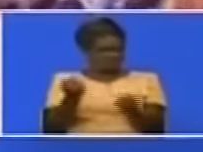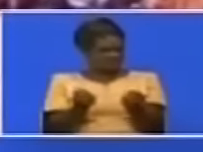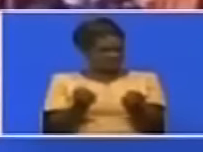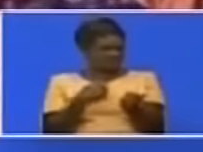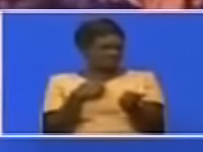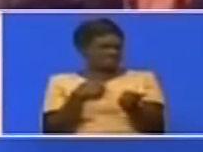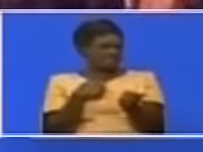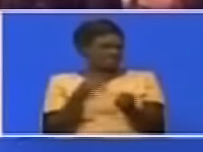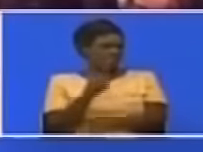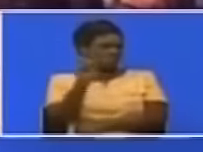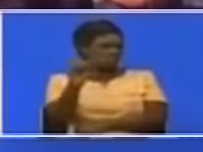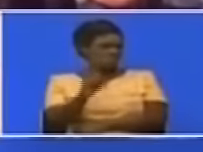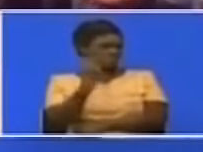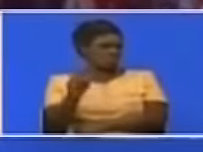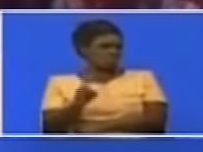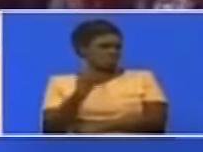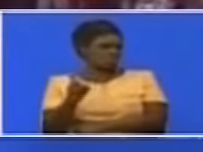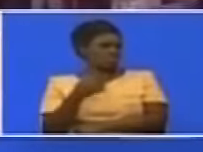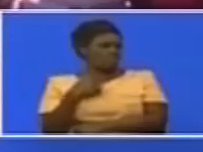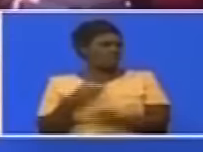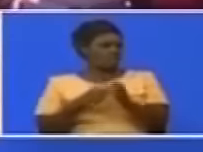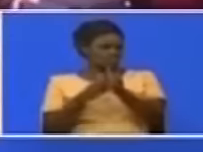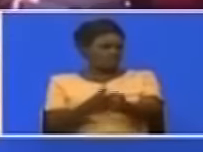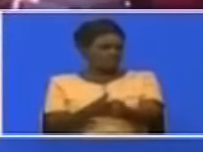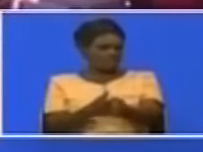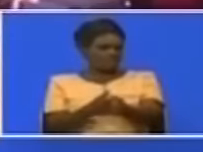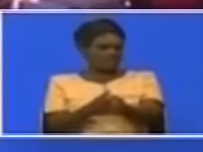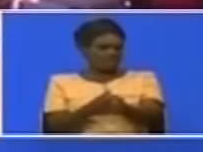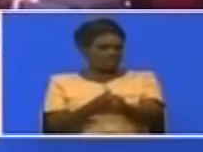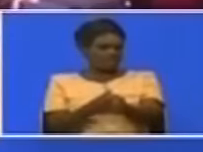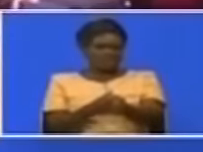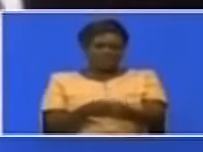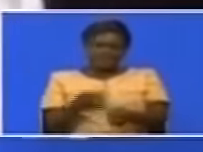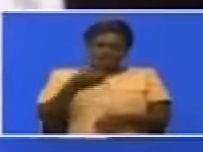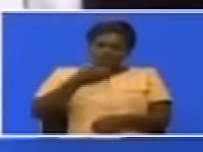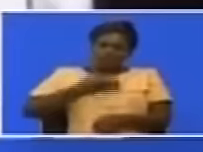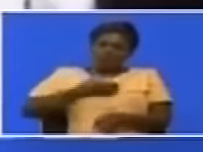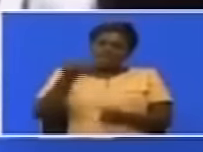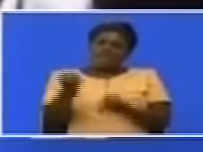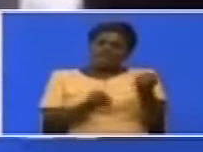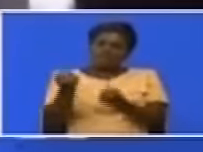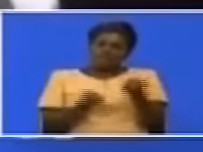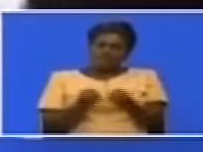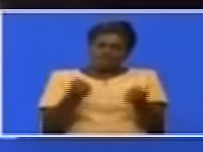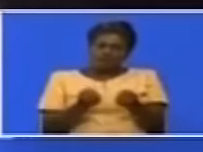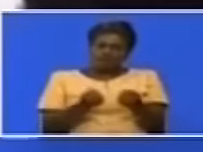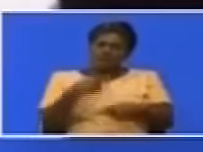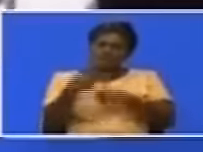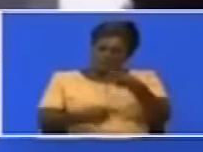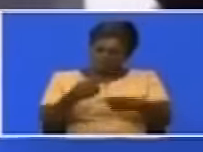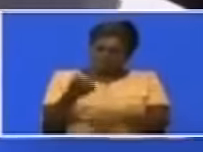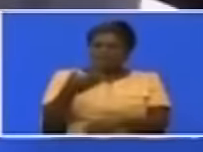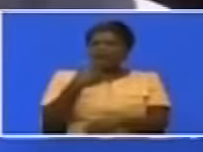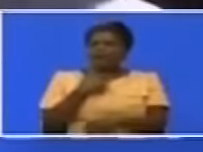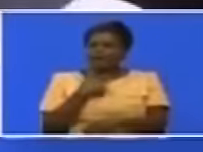ikiibua hisia kali hata kwa viongozi. So if you are the owner of that vehicle, I suggest there must be due process here,